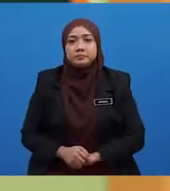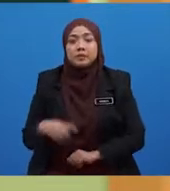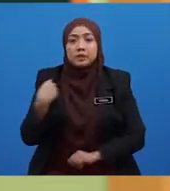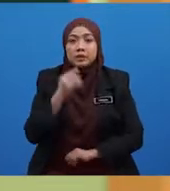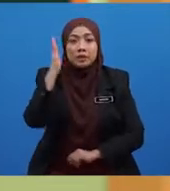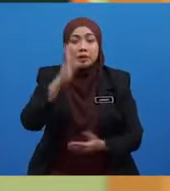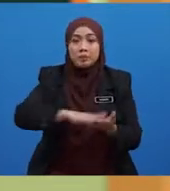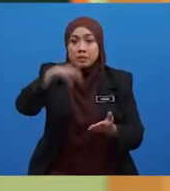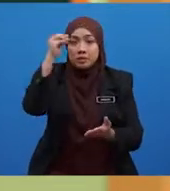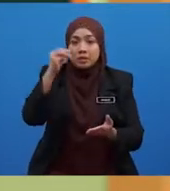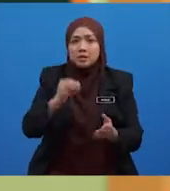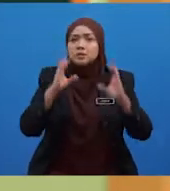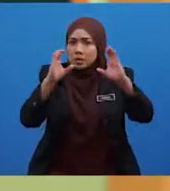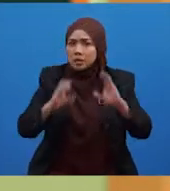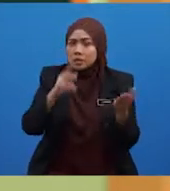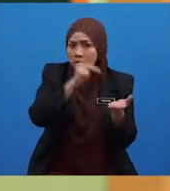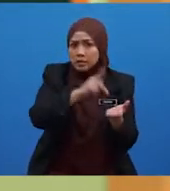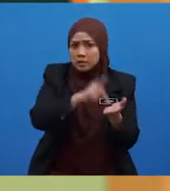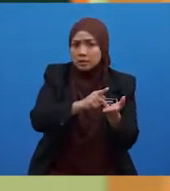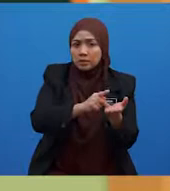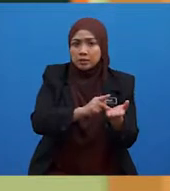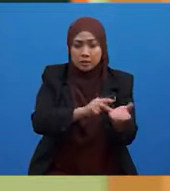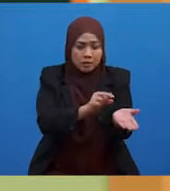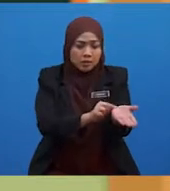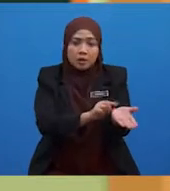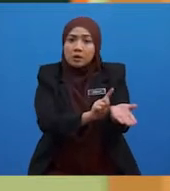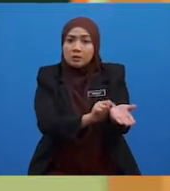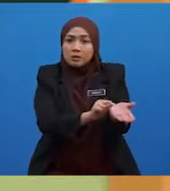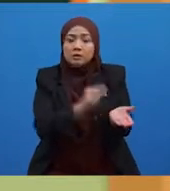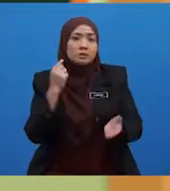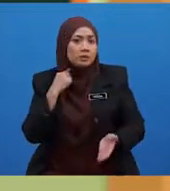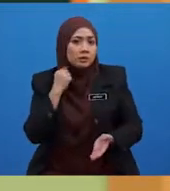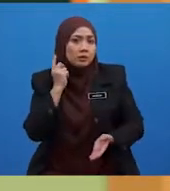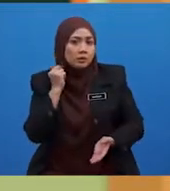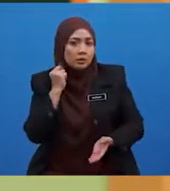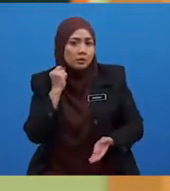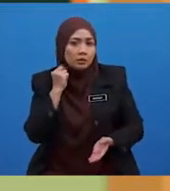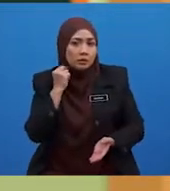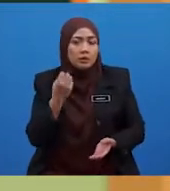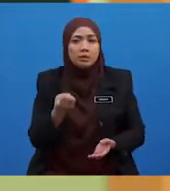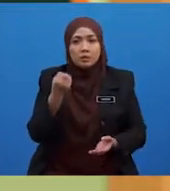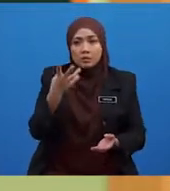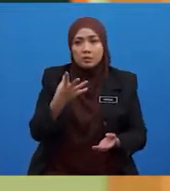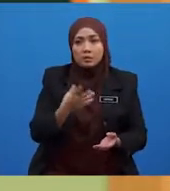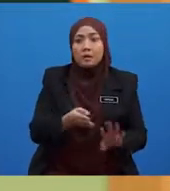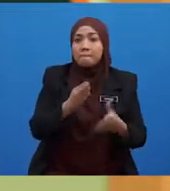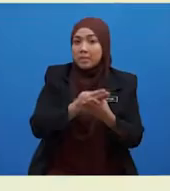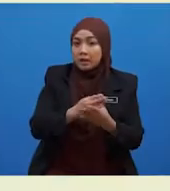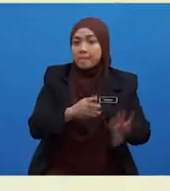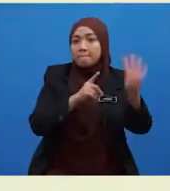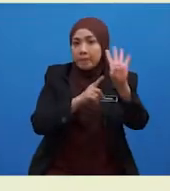cara mengira kadar nadi latihan bagi menentukan peratus intensity latihan dalam bahagian keempat